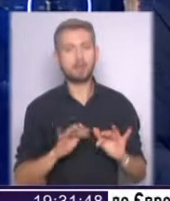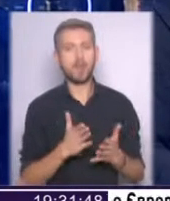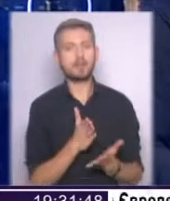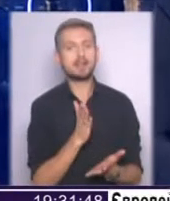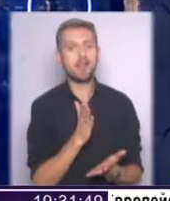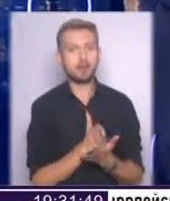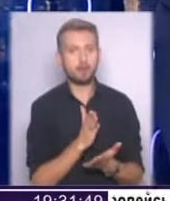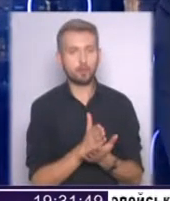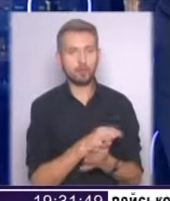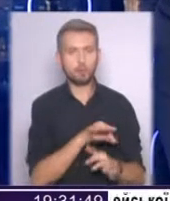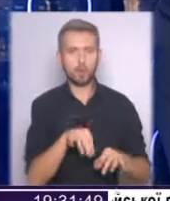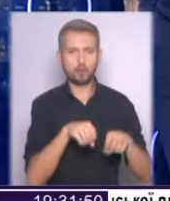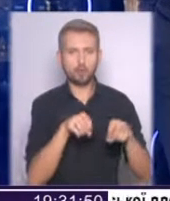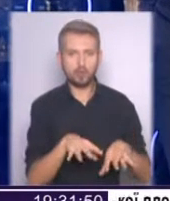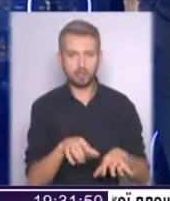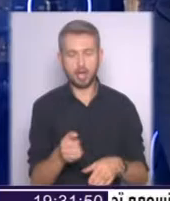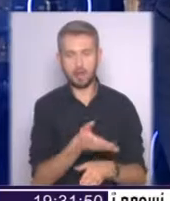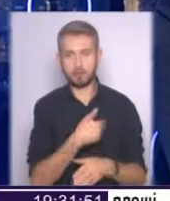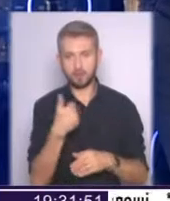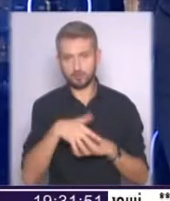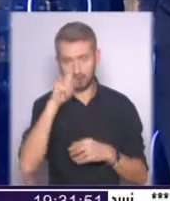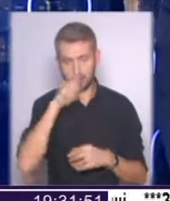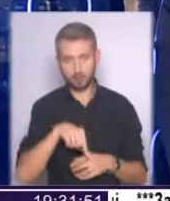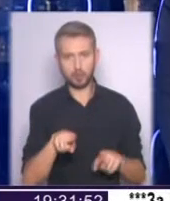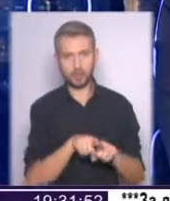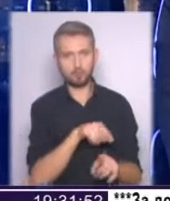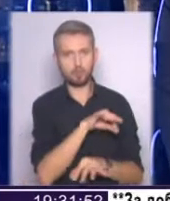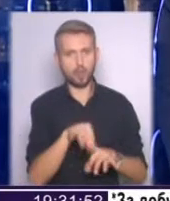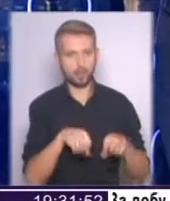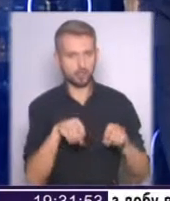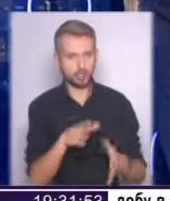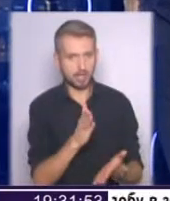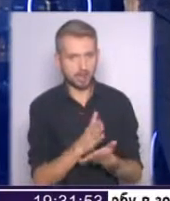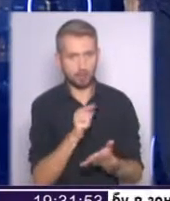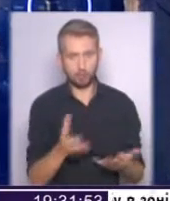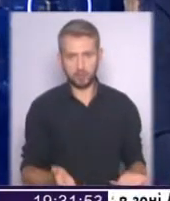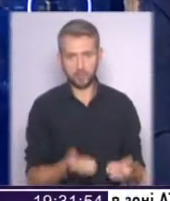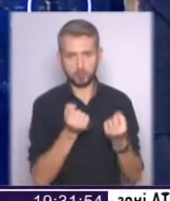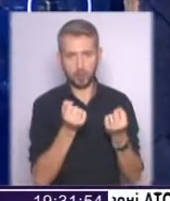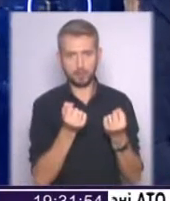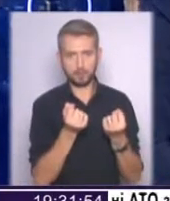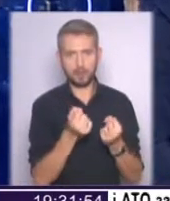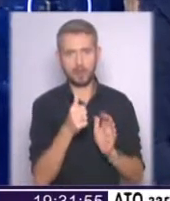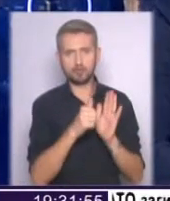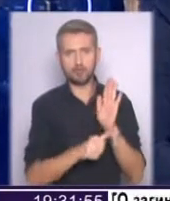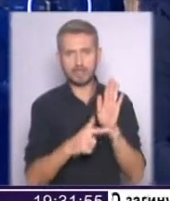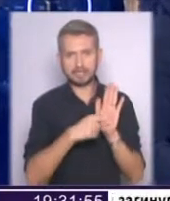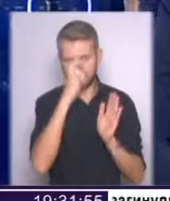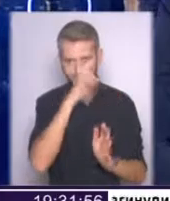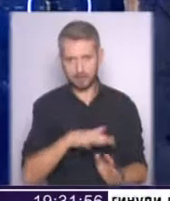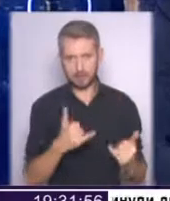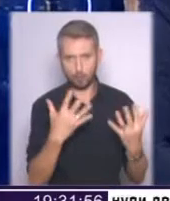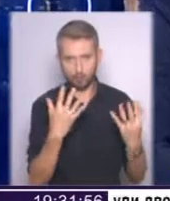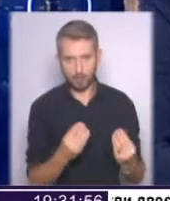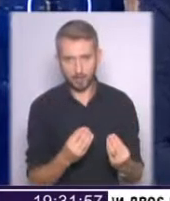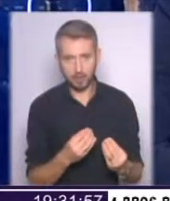наявності проєкту рішення, а ми вже нам відомо, що цей проєкт рішення є, і його підтримує 67 країн на сьогоднішній день,